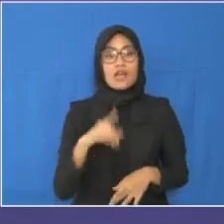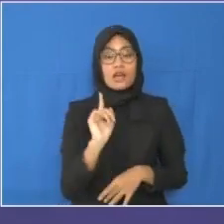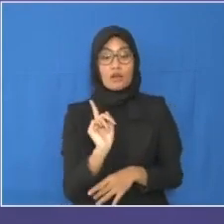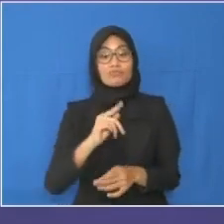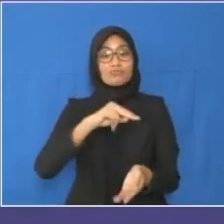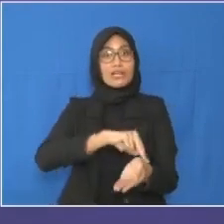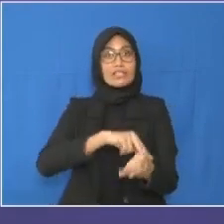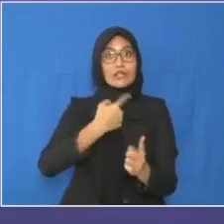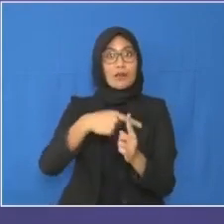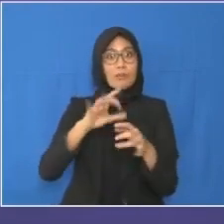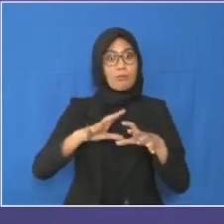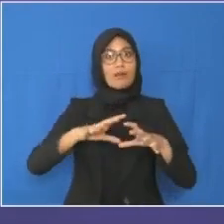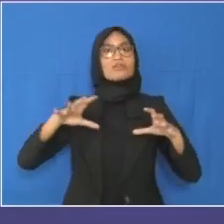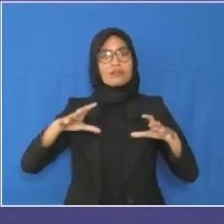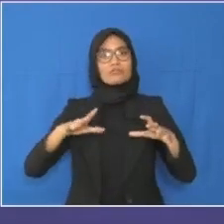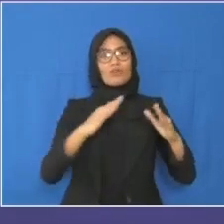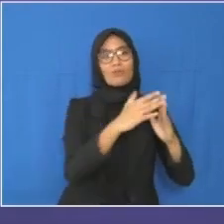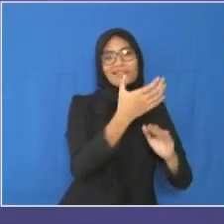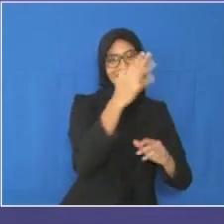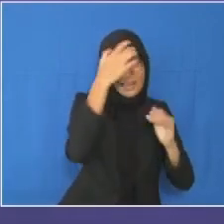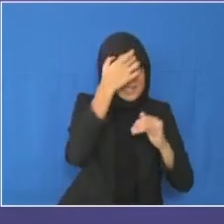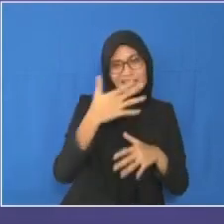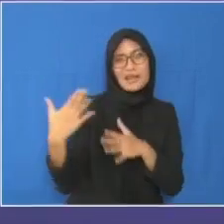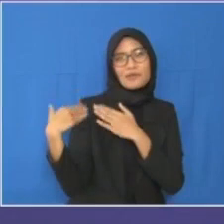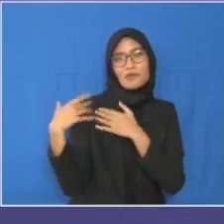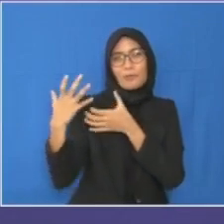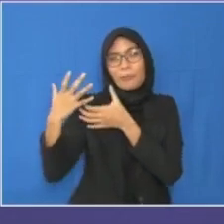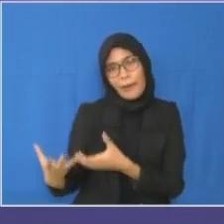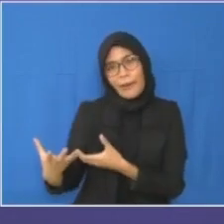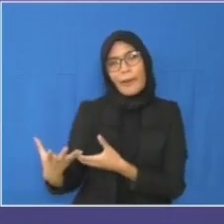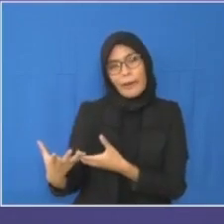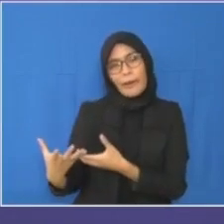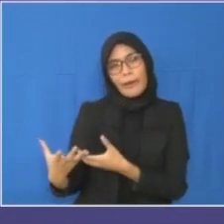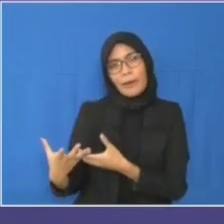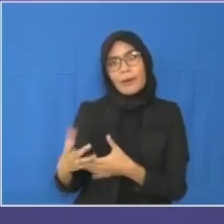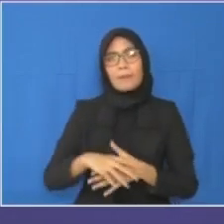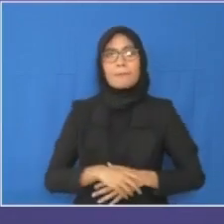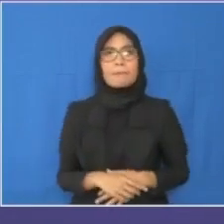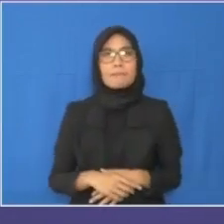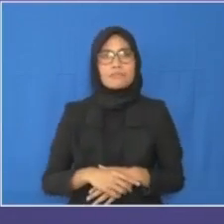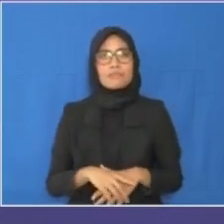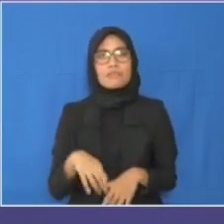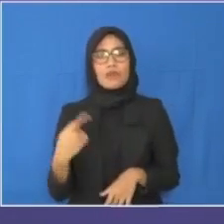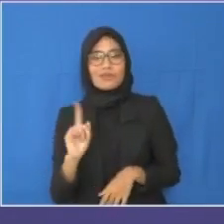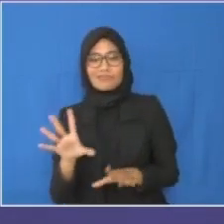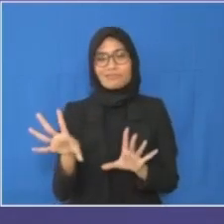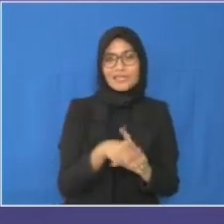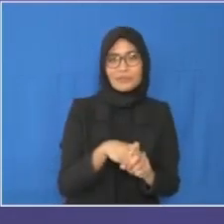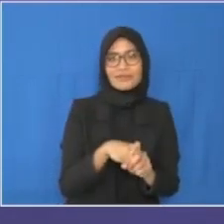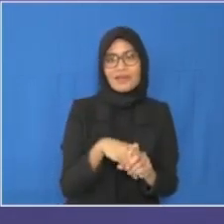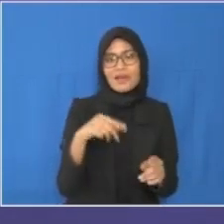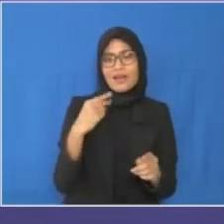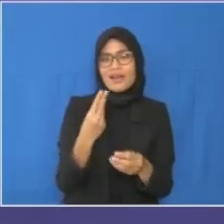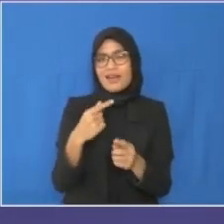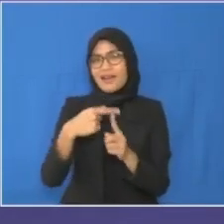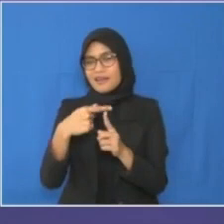semakin berat beban kita Hai dan akan makin berat untuk menurunkan jumlah angka kesakitan kesakitan dan